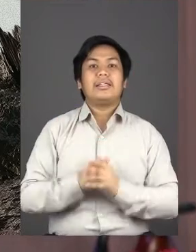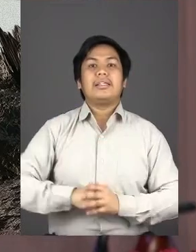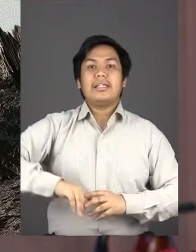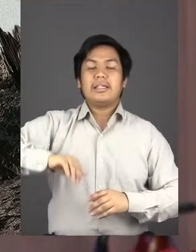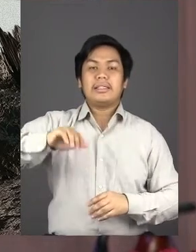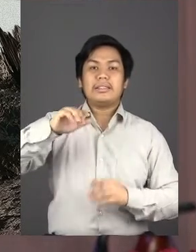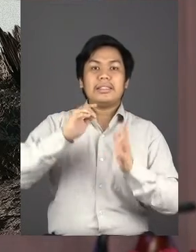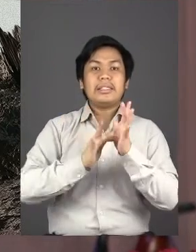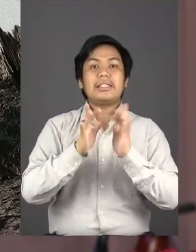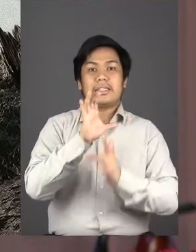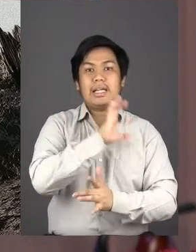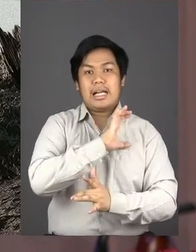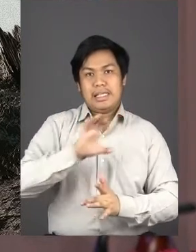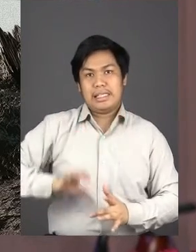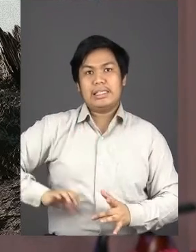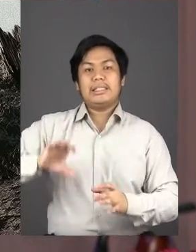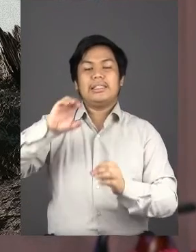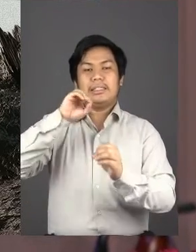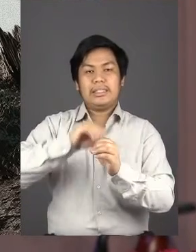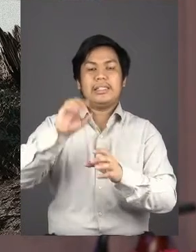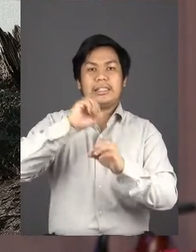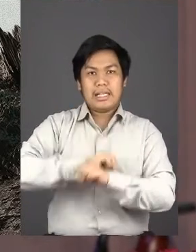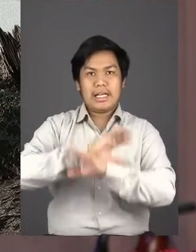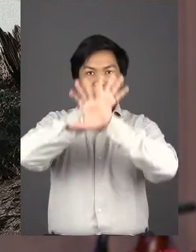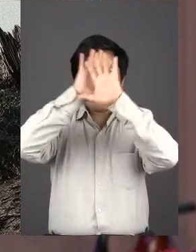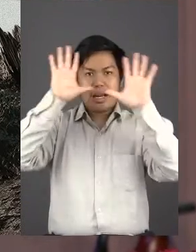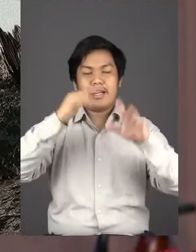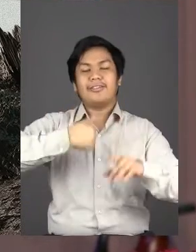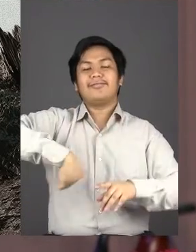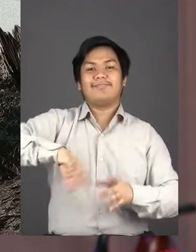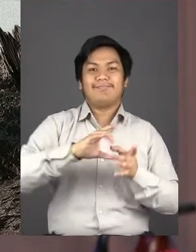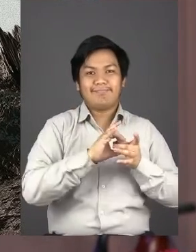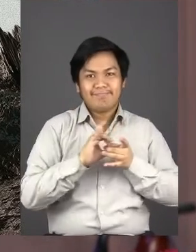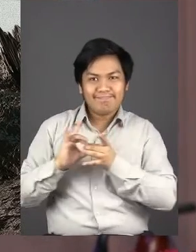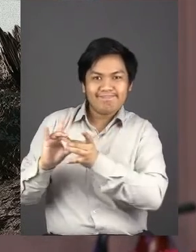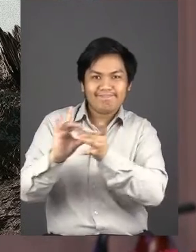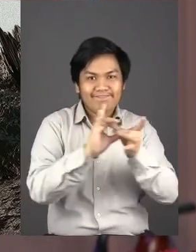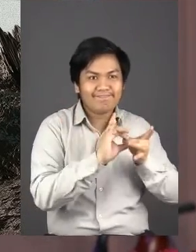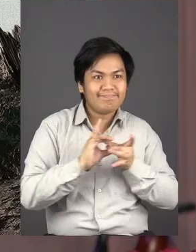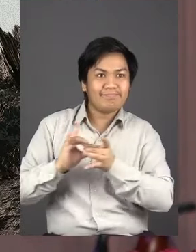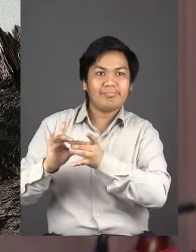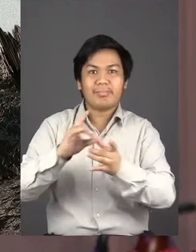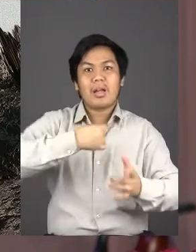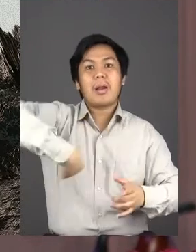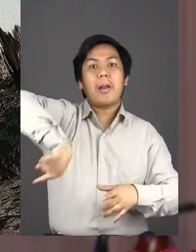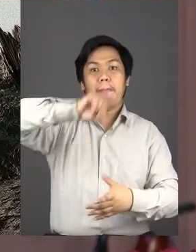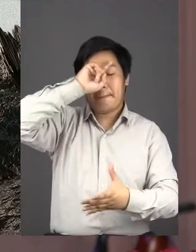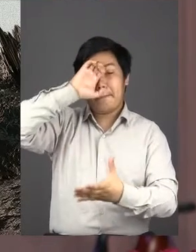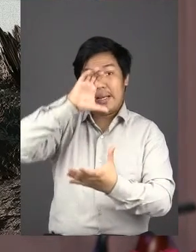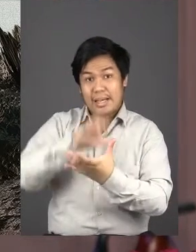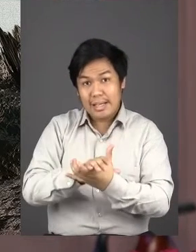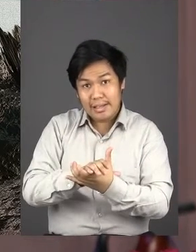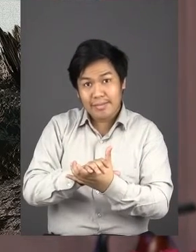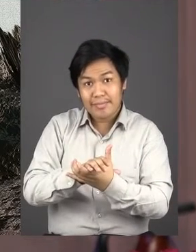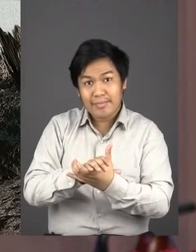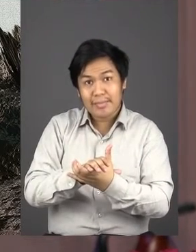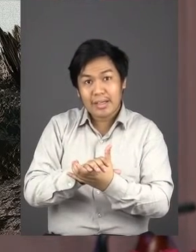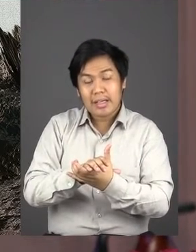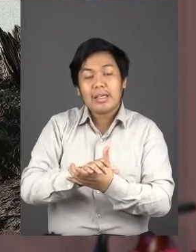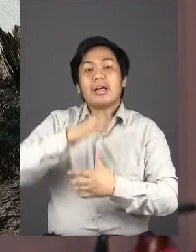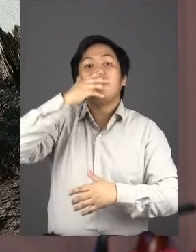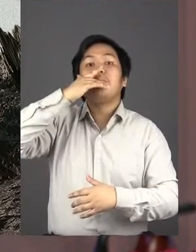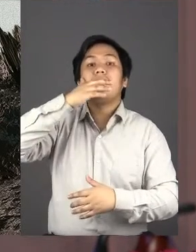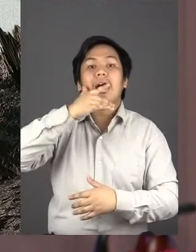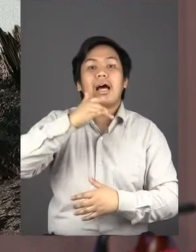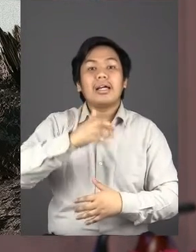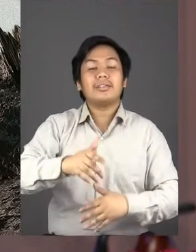in the light, we have fellowship with one another. Tas pansinin niyo. And the blood